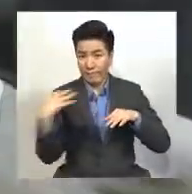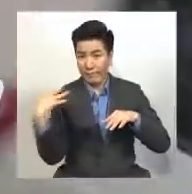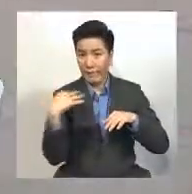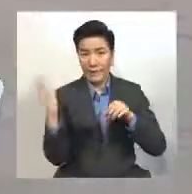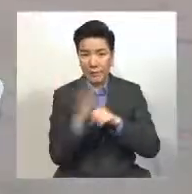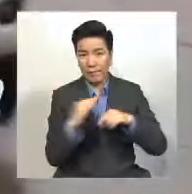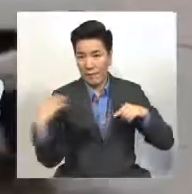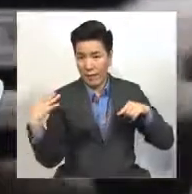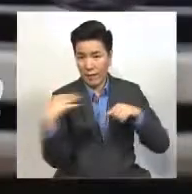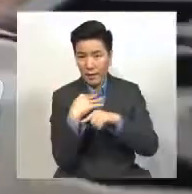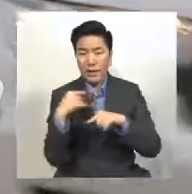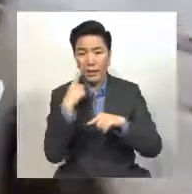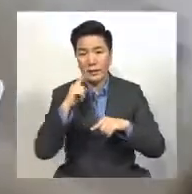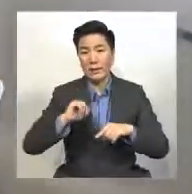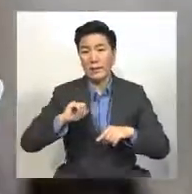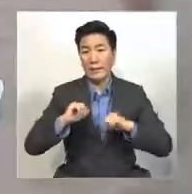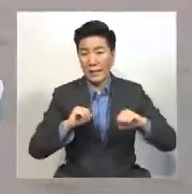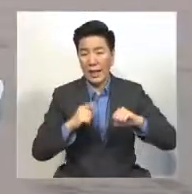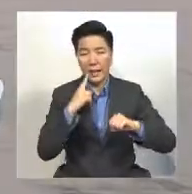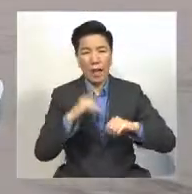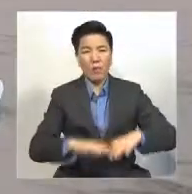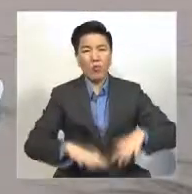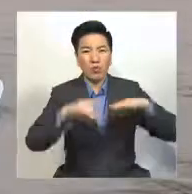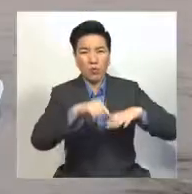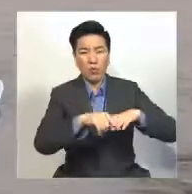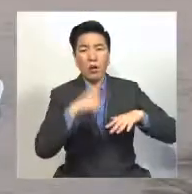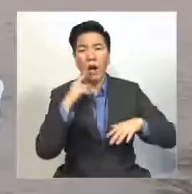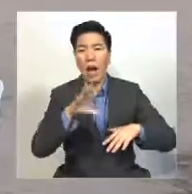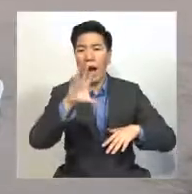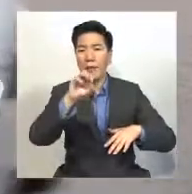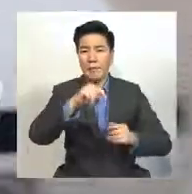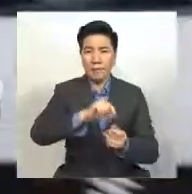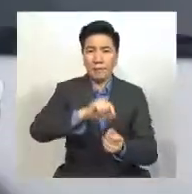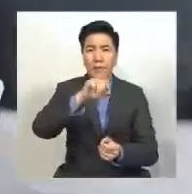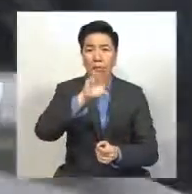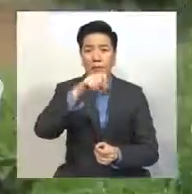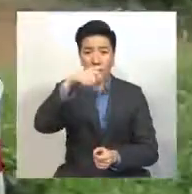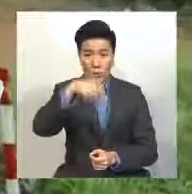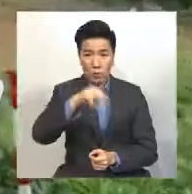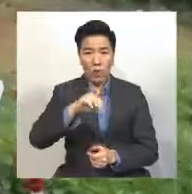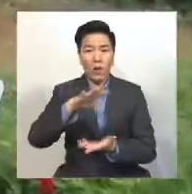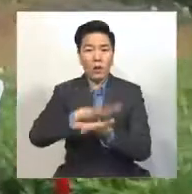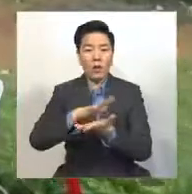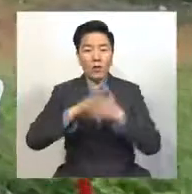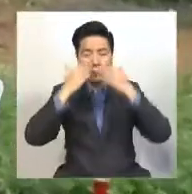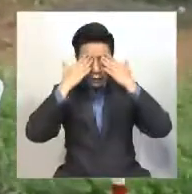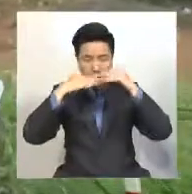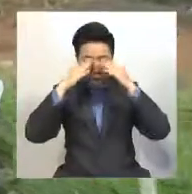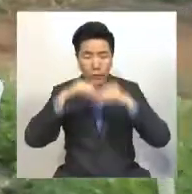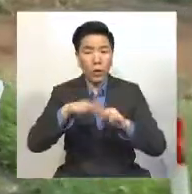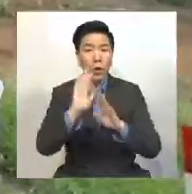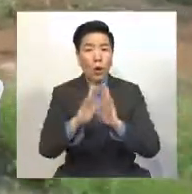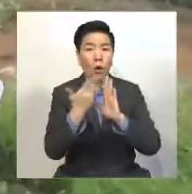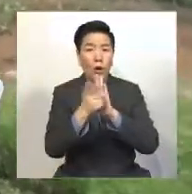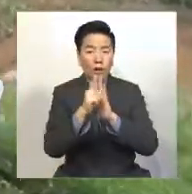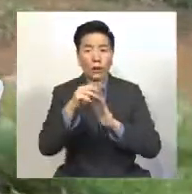องทางโดยช่องทางด้านซ้ายนั้นยังคงมีระดับน้ำท่วมสูงอยู่ประมาณ50ซมขณะที่โรงเรียนศึกษาคนตาบอดขอนแก่นยังคง